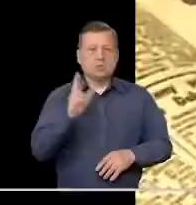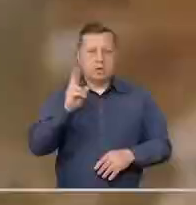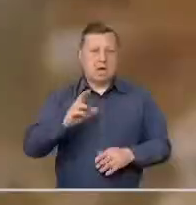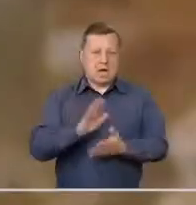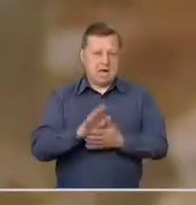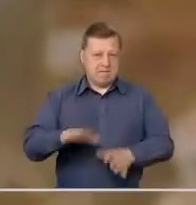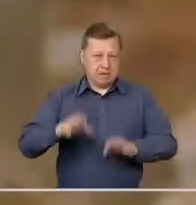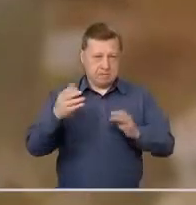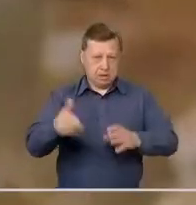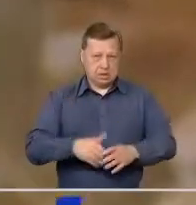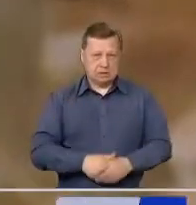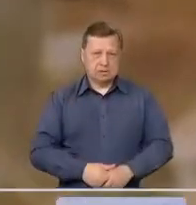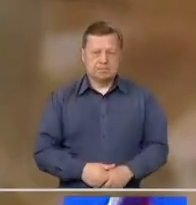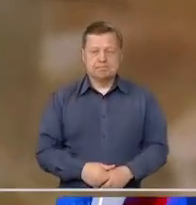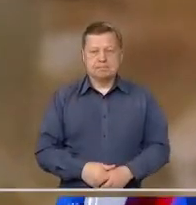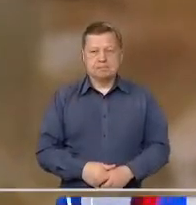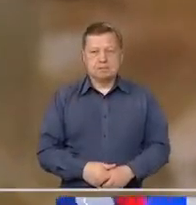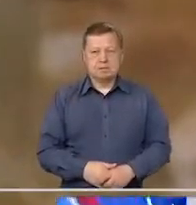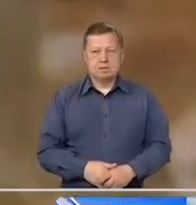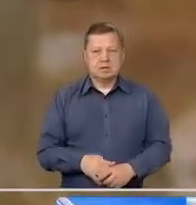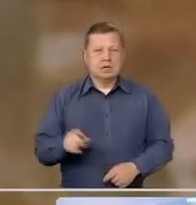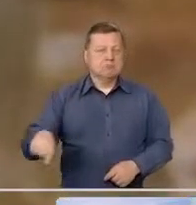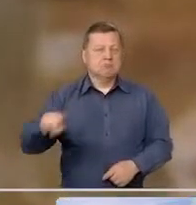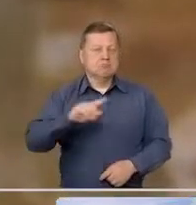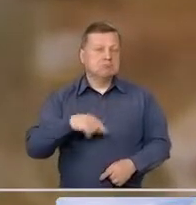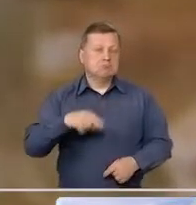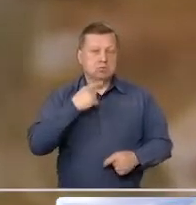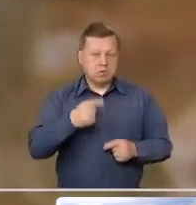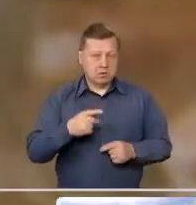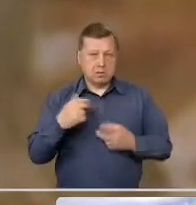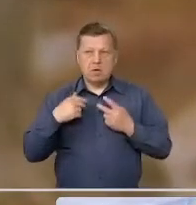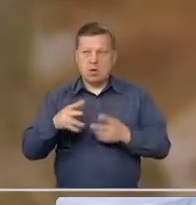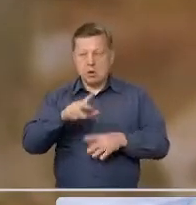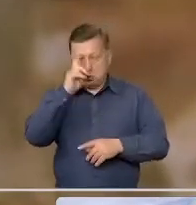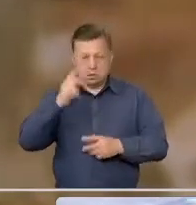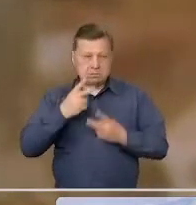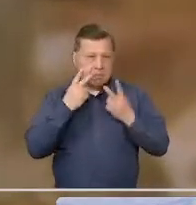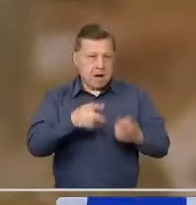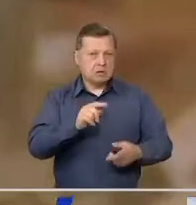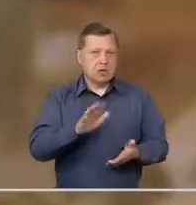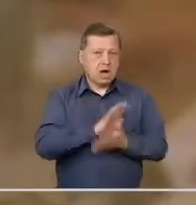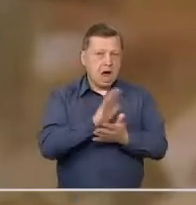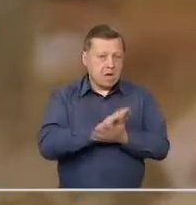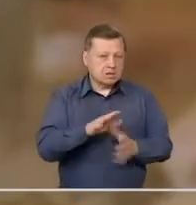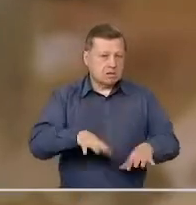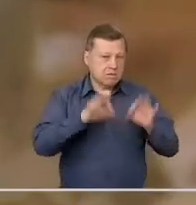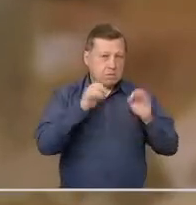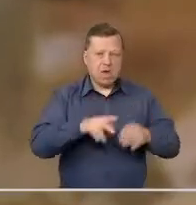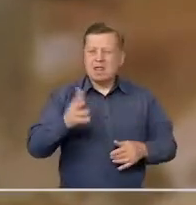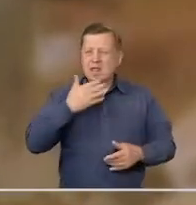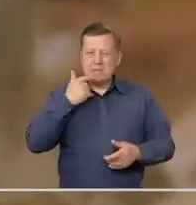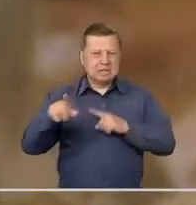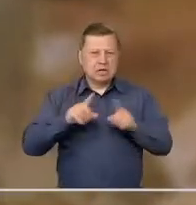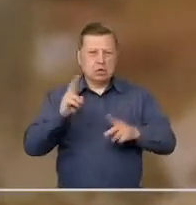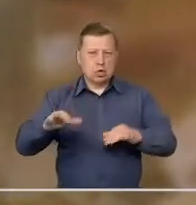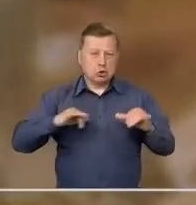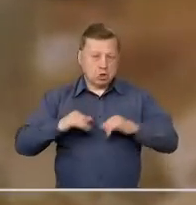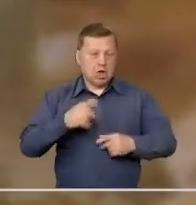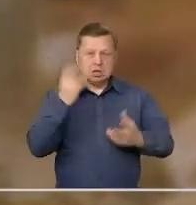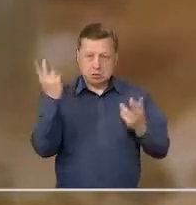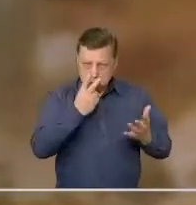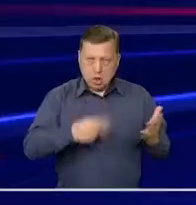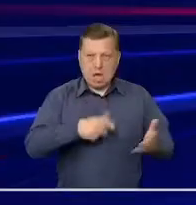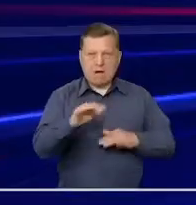Wyborcza. Dyplomaci bardzo się liczyli z tym, co pisze Gazeta Wyborcza. Właściwie obojętnie kto rządził, to czytali